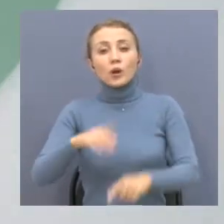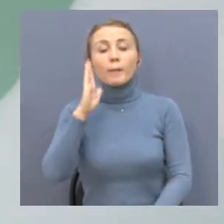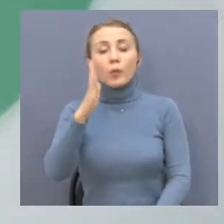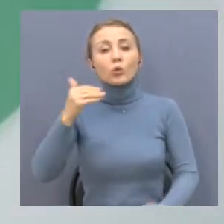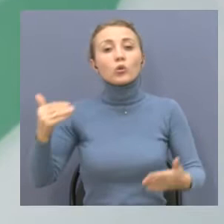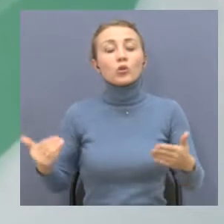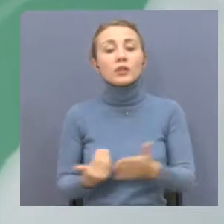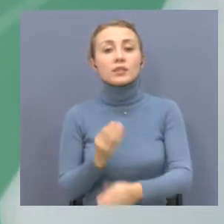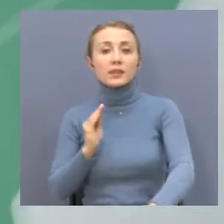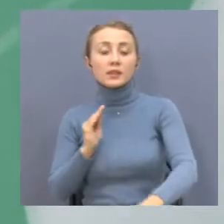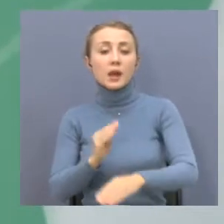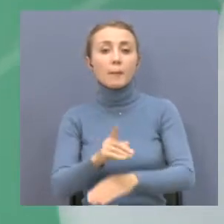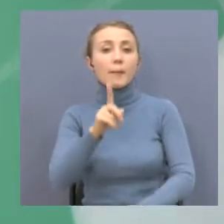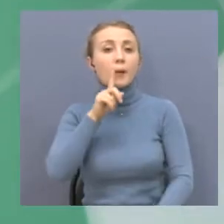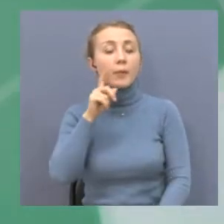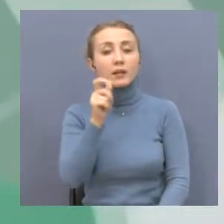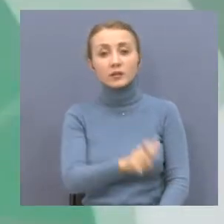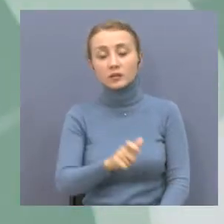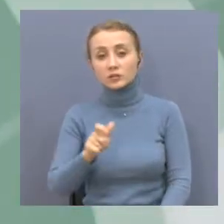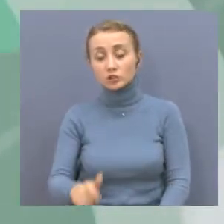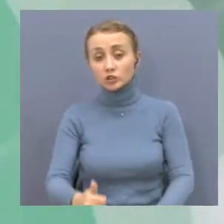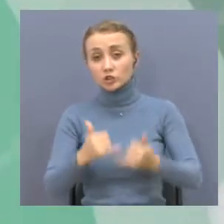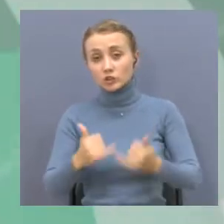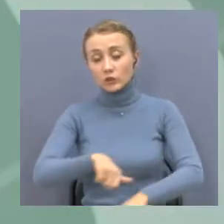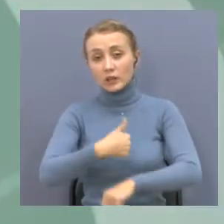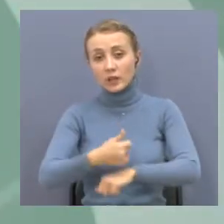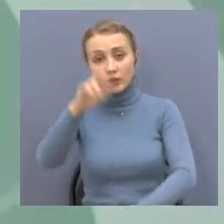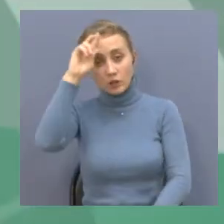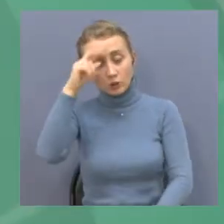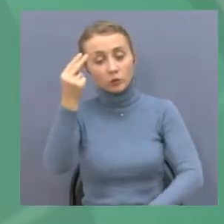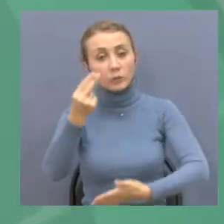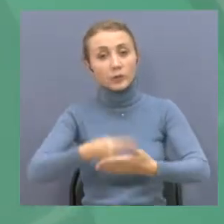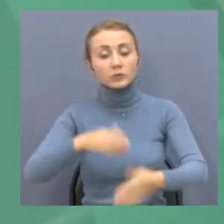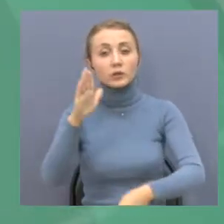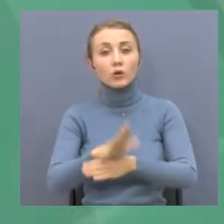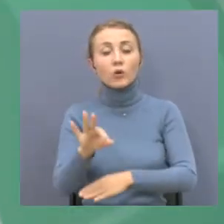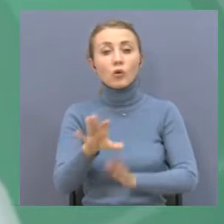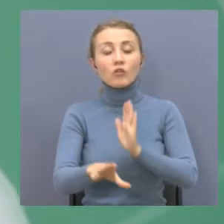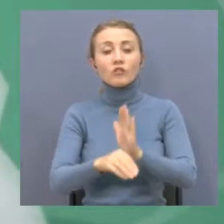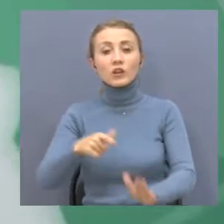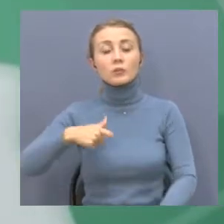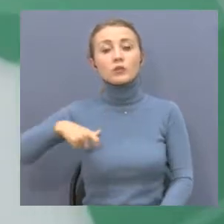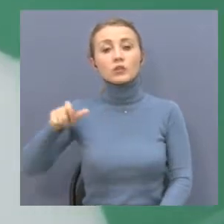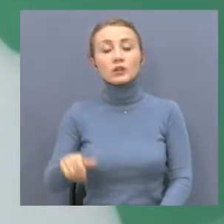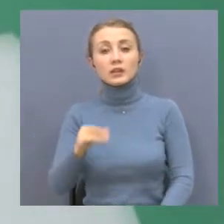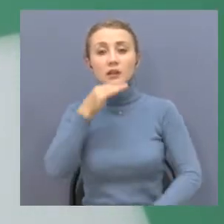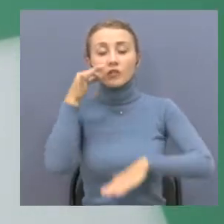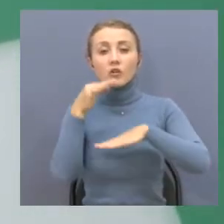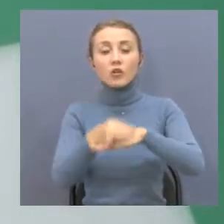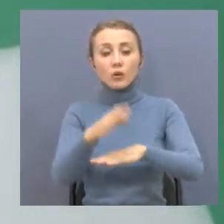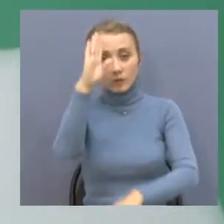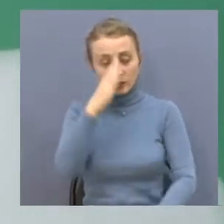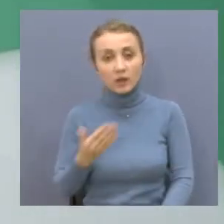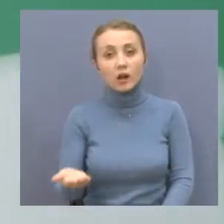Өйткені осы уақытқа дейін елімізде сайлау мен партия туралы заңдарға түзетулер енгізгені белгілі. Депутаттар мен қоғам белсенділері де сайлау